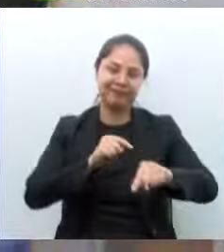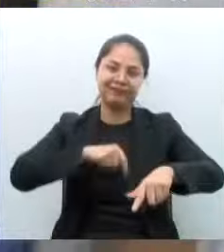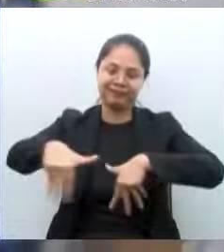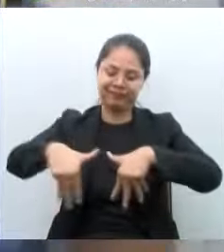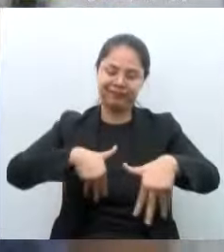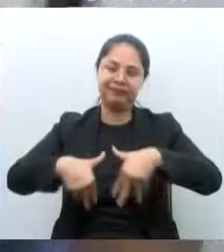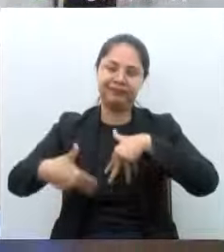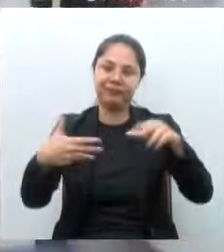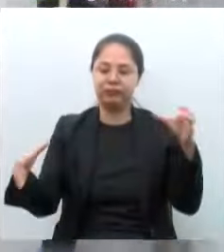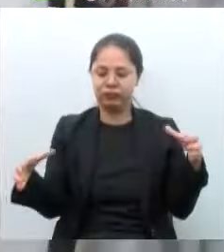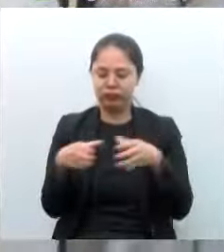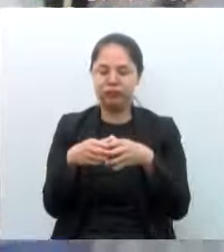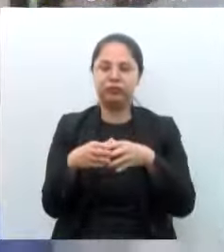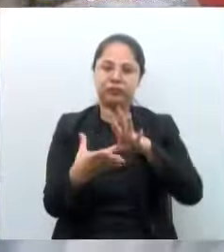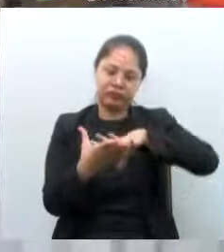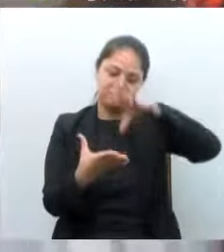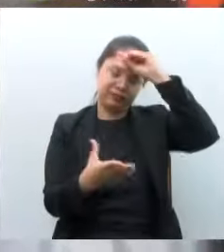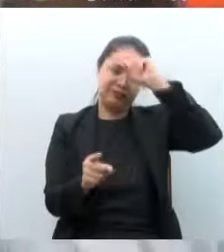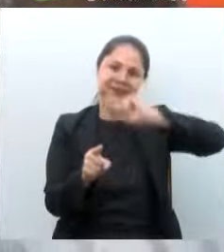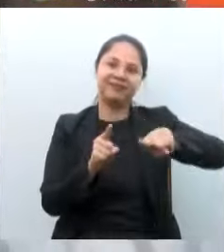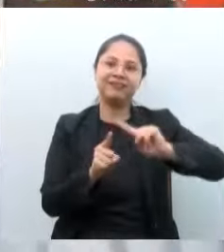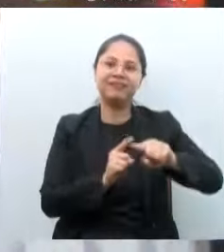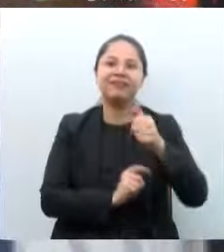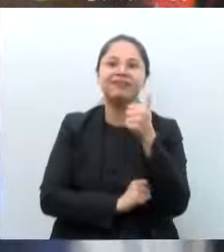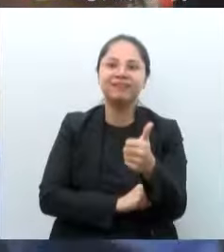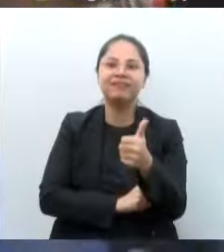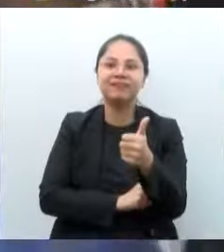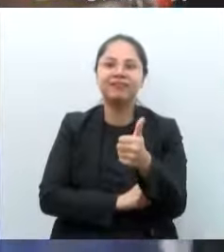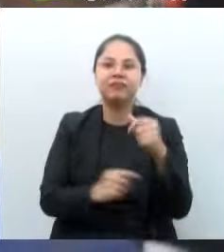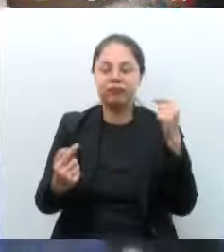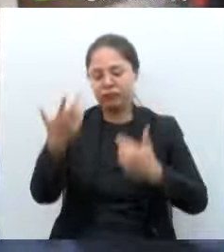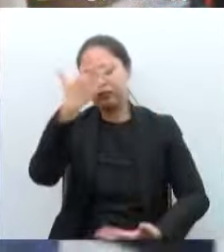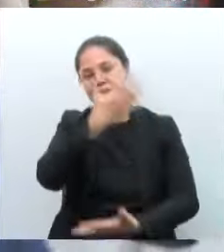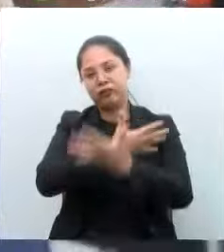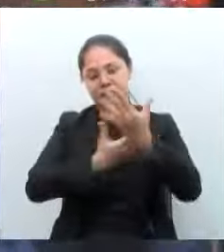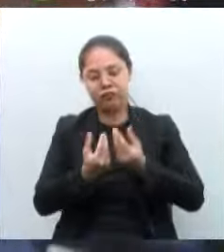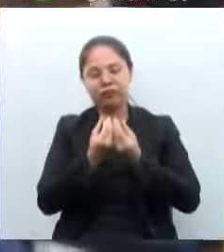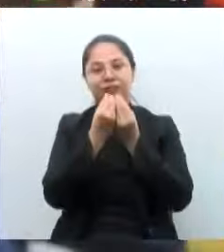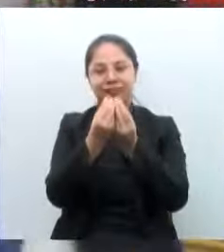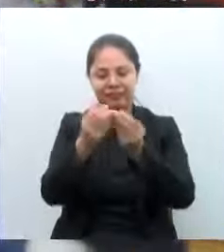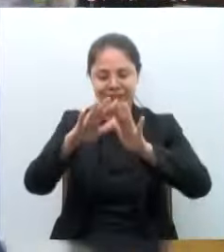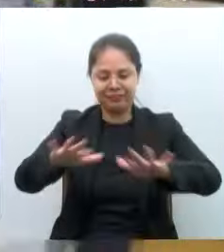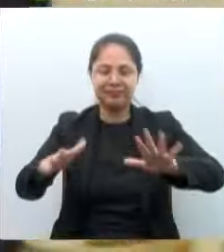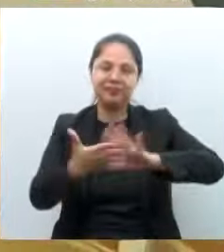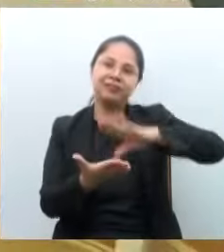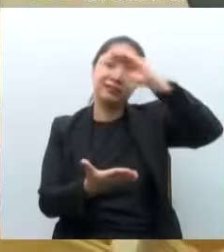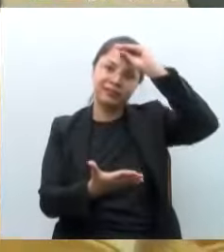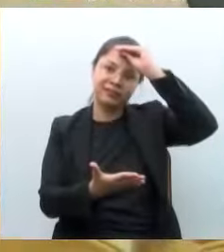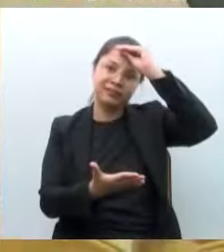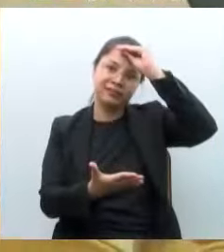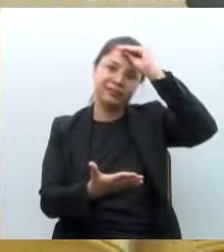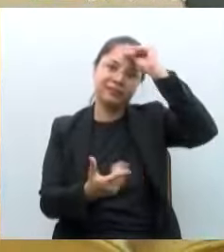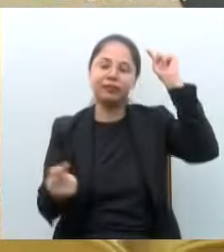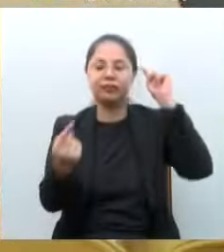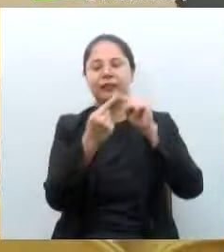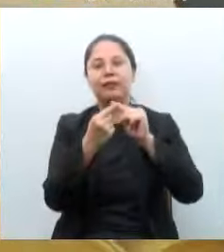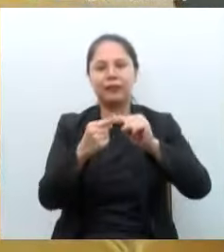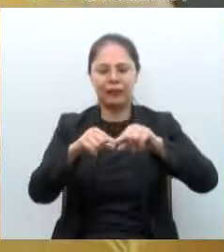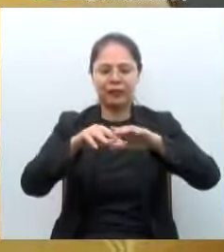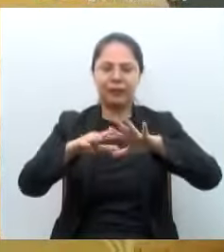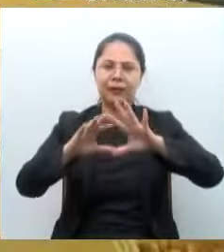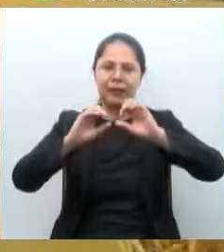าการในกลุ่มสาระต่างๆได้อย่างหลากหลายโดยจะเปิดโอกาสให้ผู้เรียนสามารถที่จะใช้การเรียน